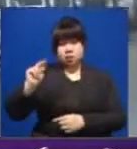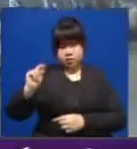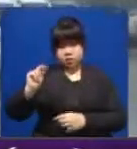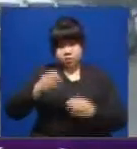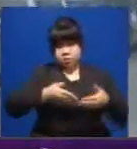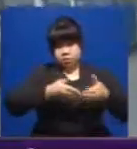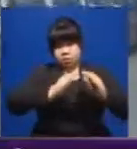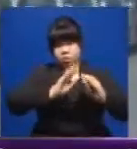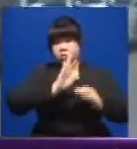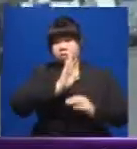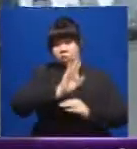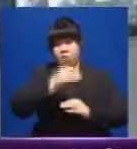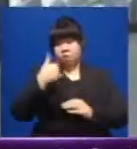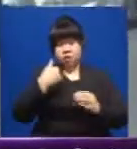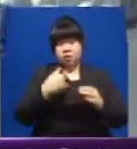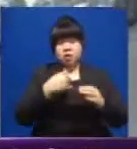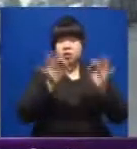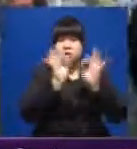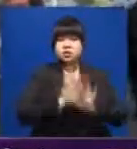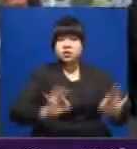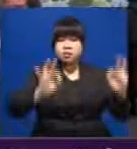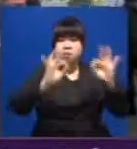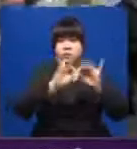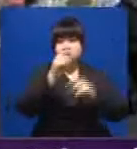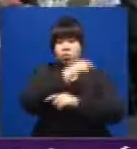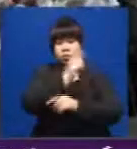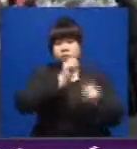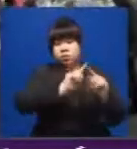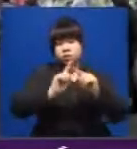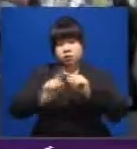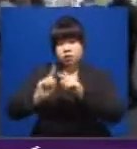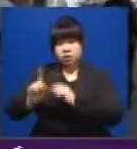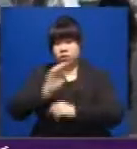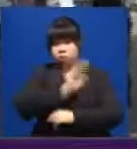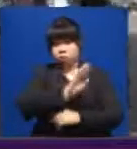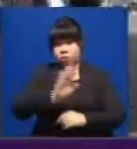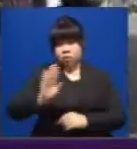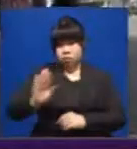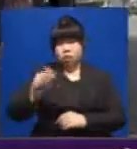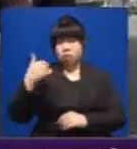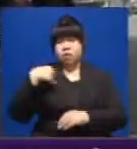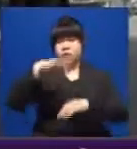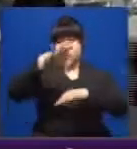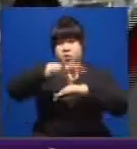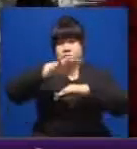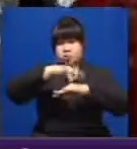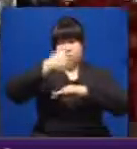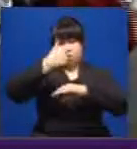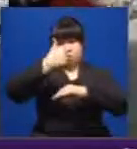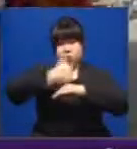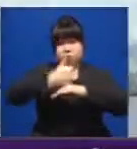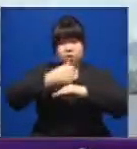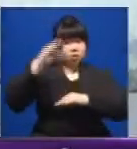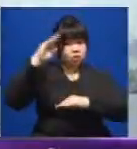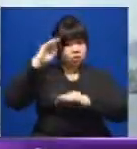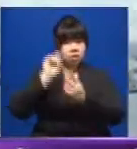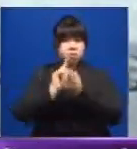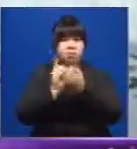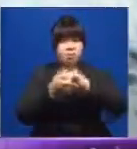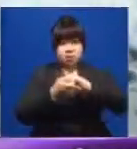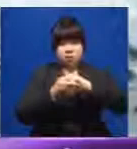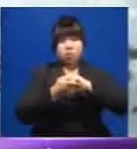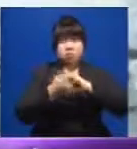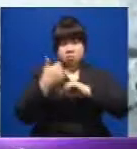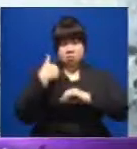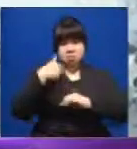ก็รัฐธรรมนูญเบอร์สตูระหว่างครบรอบเหตุการณ์กลืนเซ๊ะประกอบกับมีการเปลี่ยนตัวแม่ทัพภาคที่ 4ทำให้มีความไม่